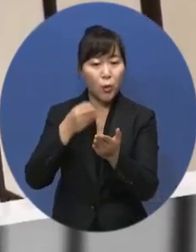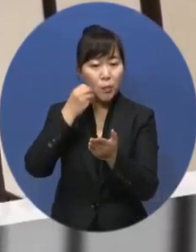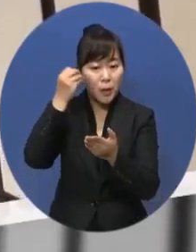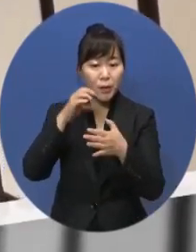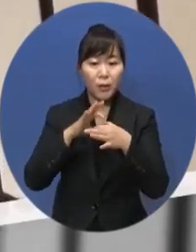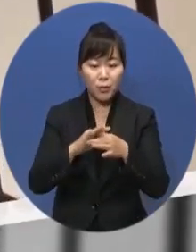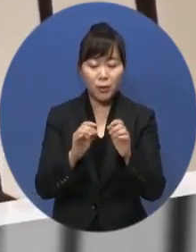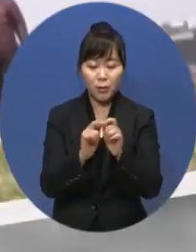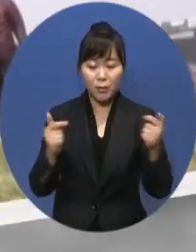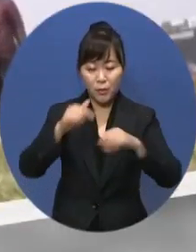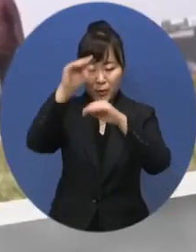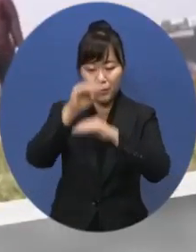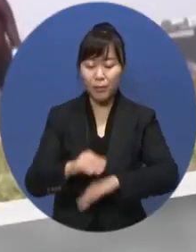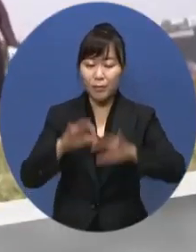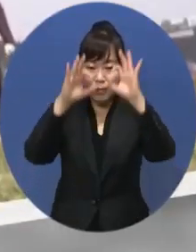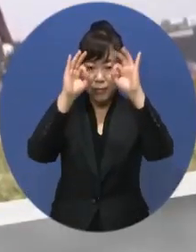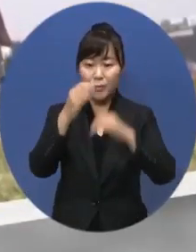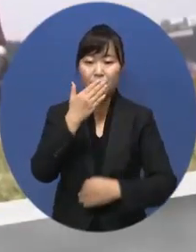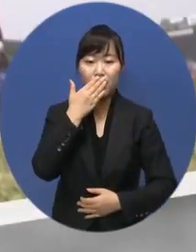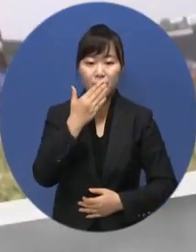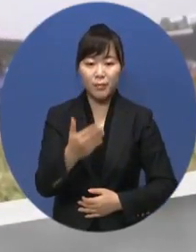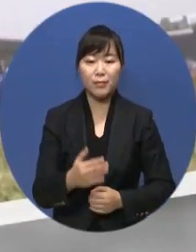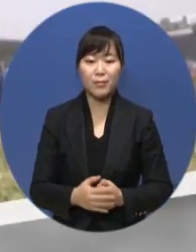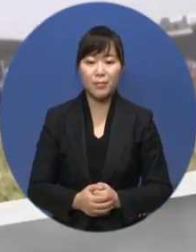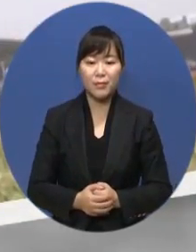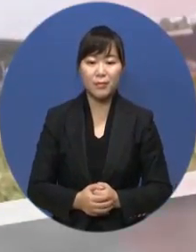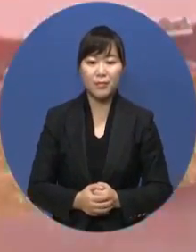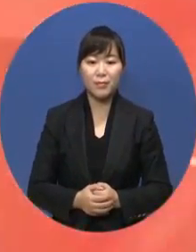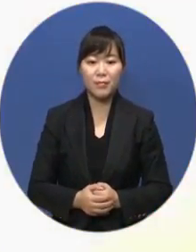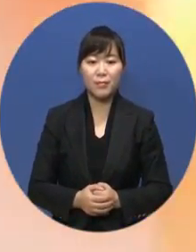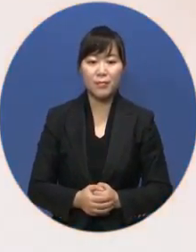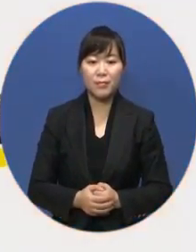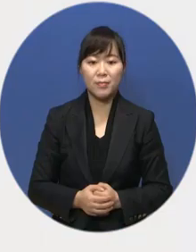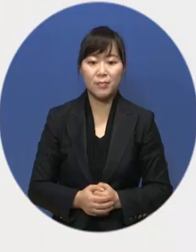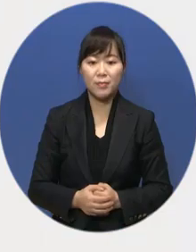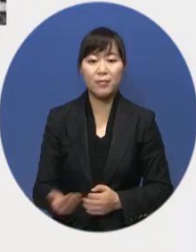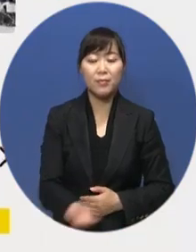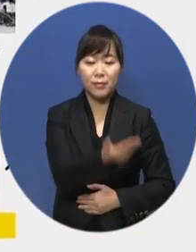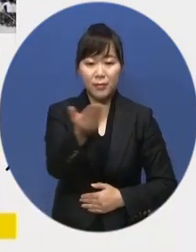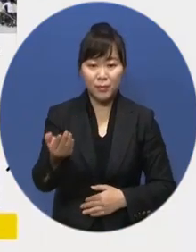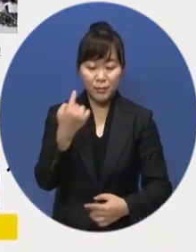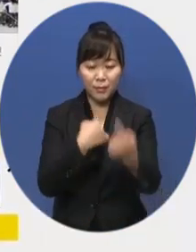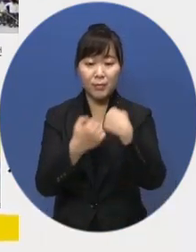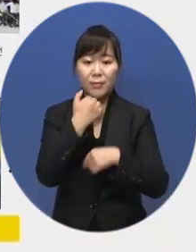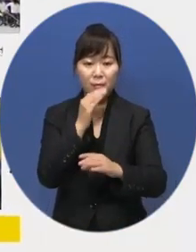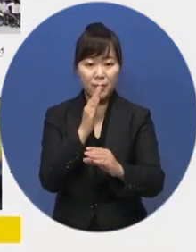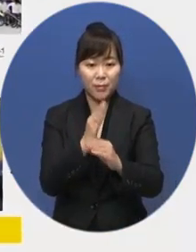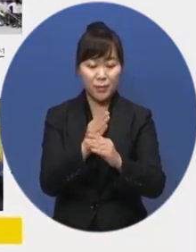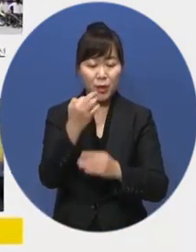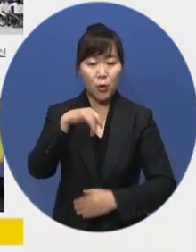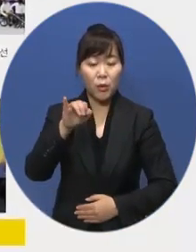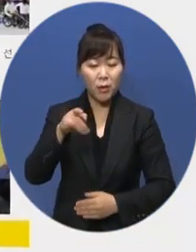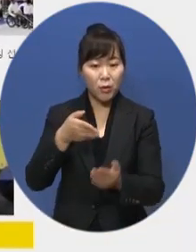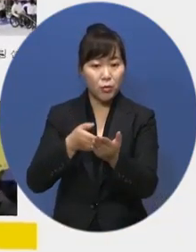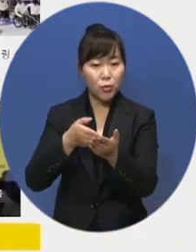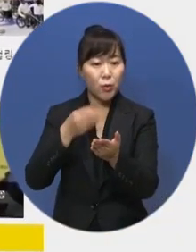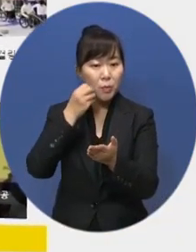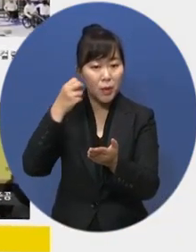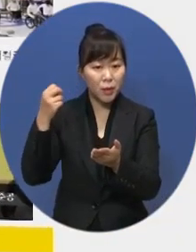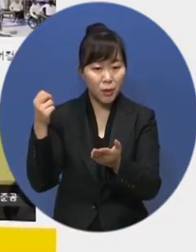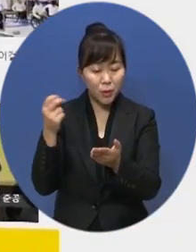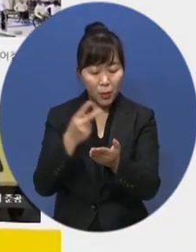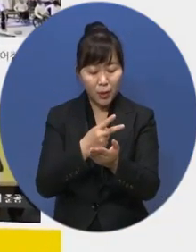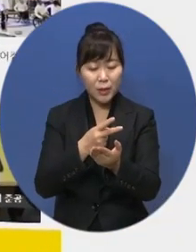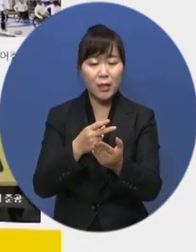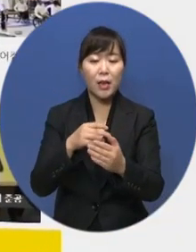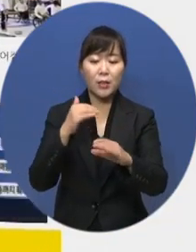웰페어뉴스 홈페이지를 통해 보다 다양한 소식을 접할 수 있습니다. 시청자 여러분의 제보를 기다립니다. 웰페어뉴스